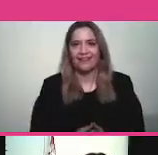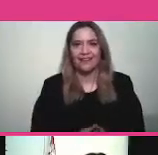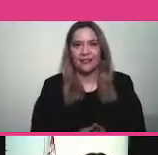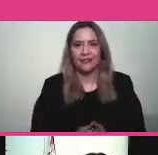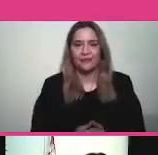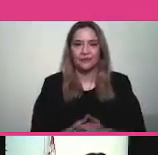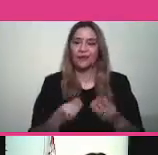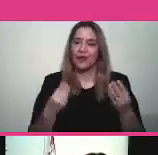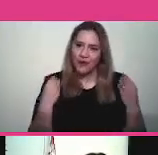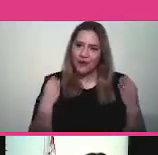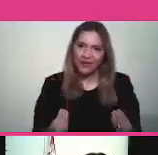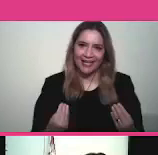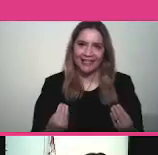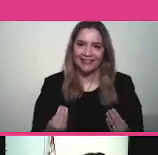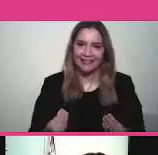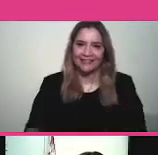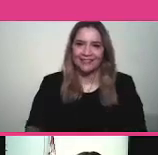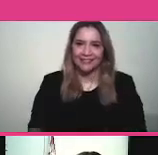Ωραία.